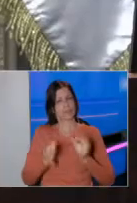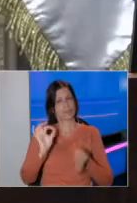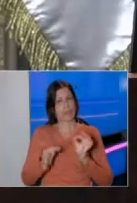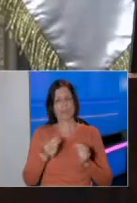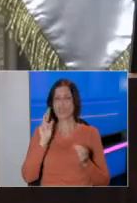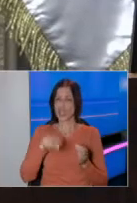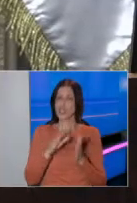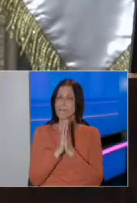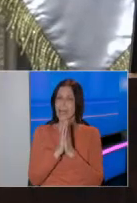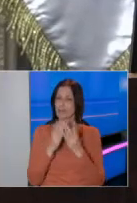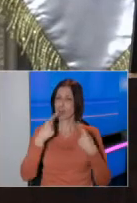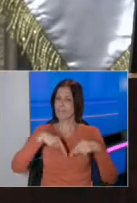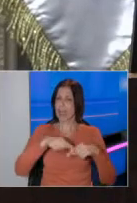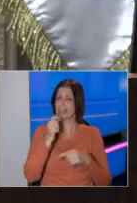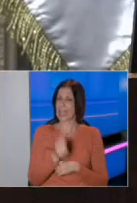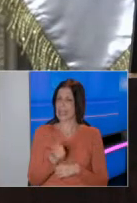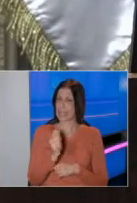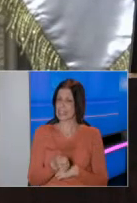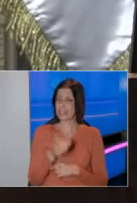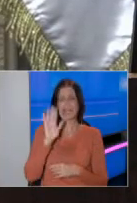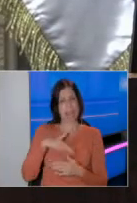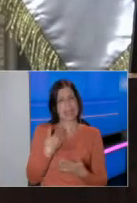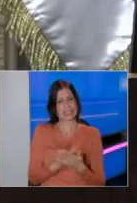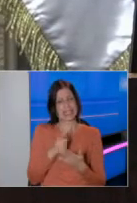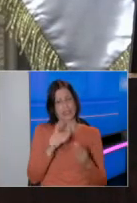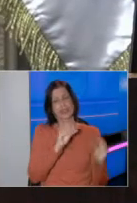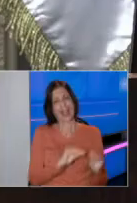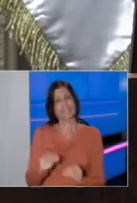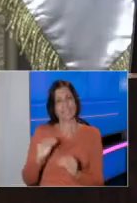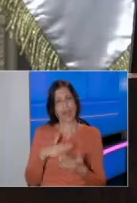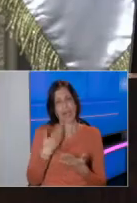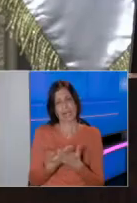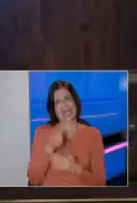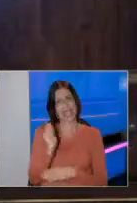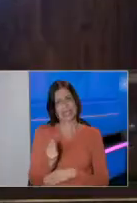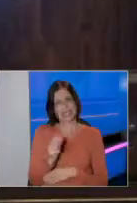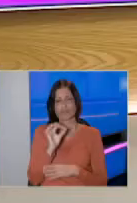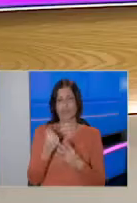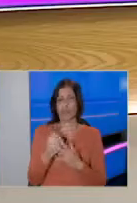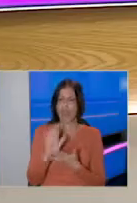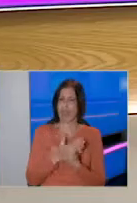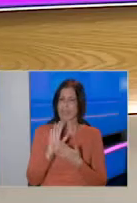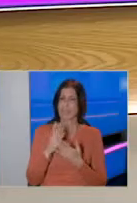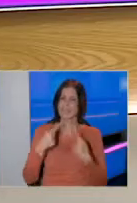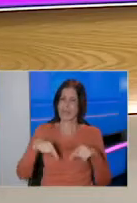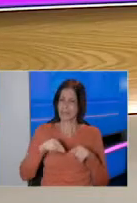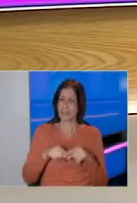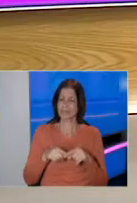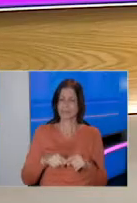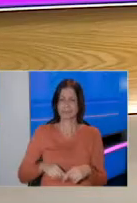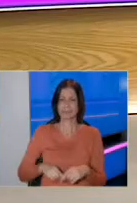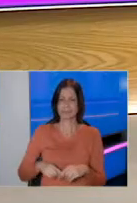ויש בקשה לוועדת הכנסת, לפיכך גם ההצעה הזאת תעבור לוועדת הכנסת לשם קביעת ועדה. כן, אז